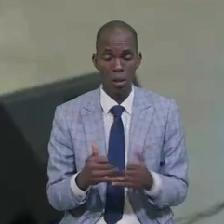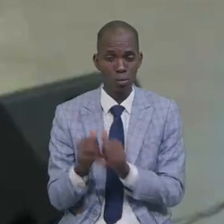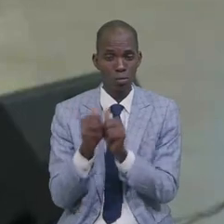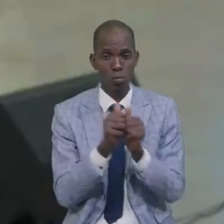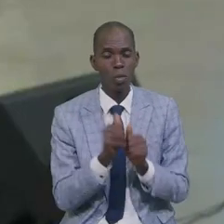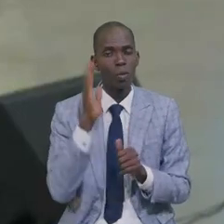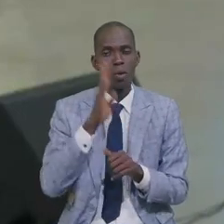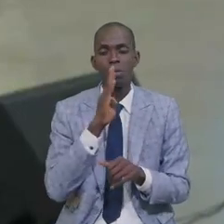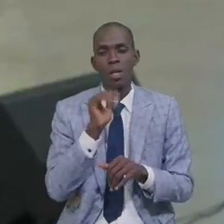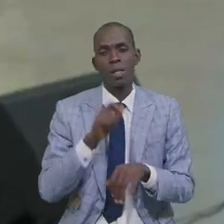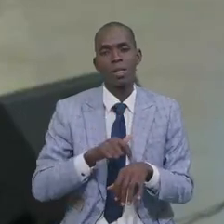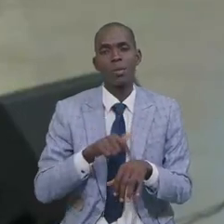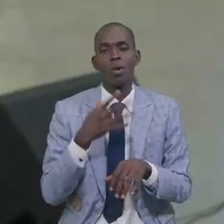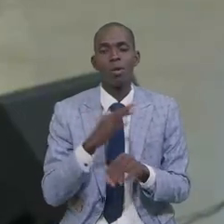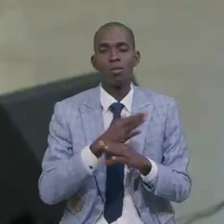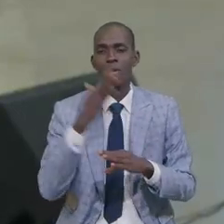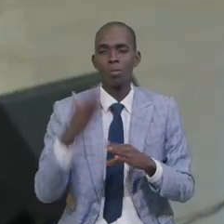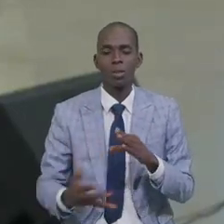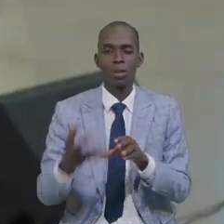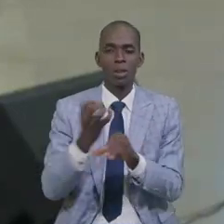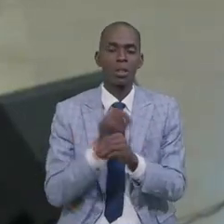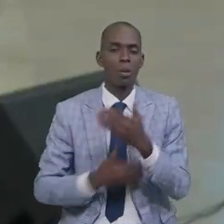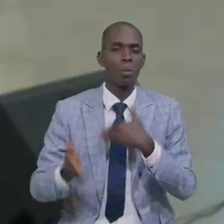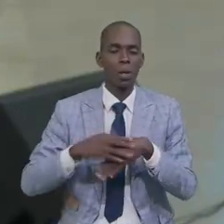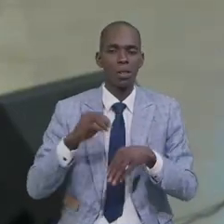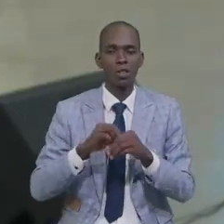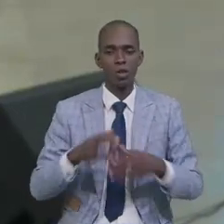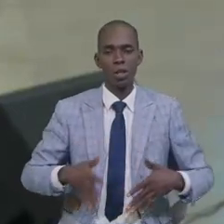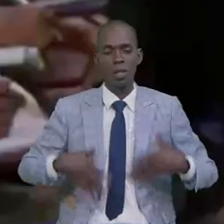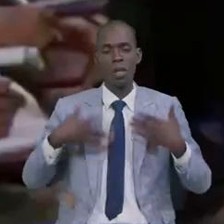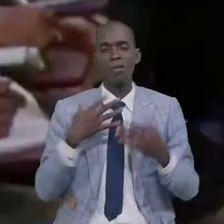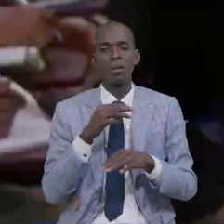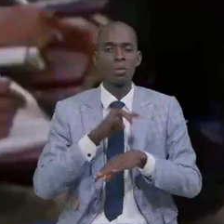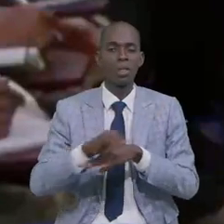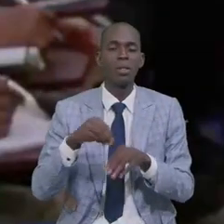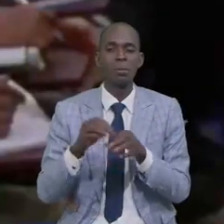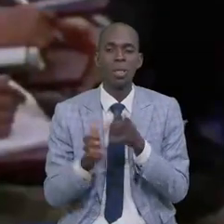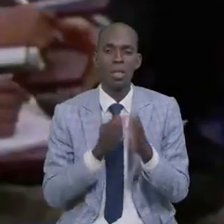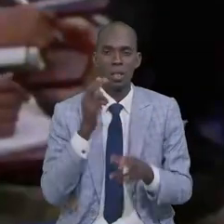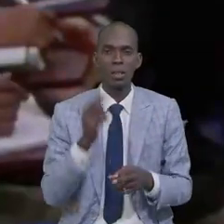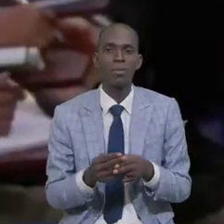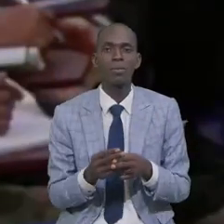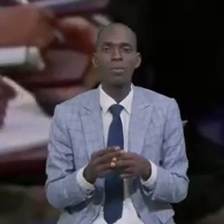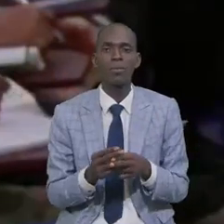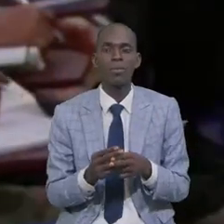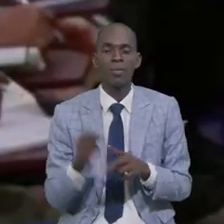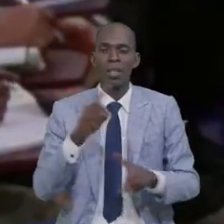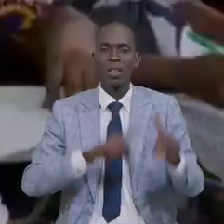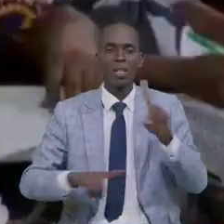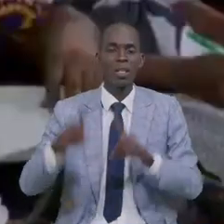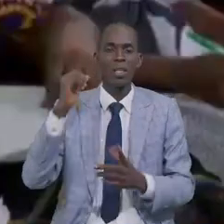nous sommes ensemble soit une période de recouvrement, de restauration totale dans ta vie, dans ton ministère au nom de